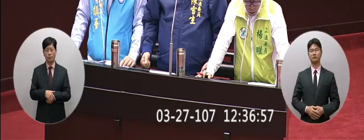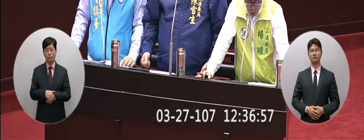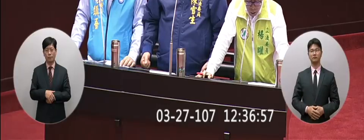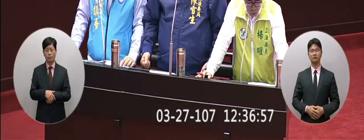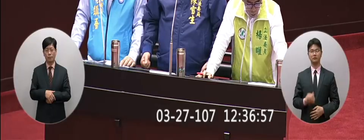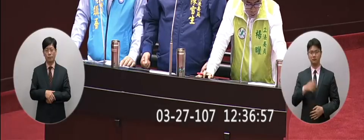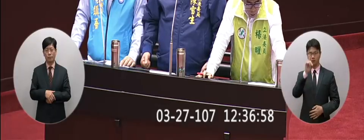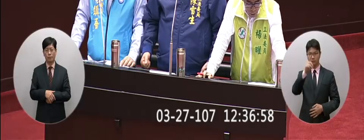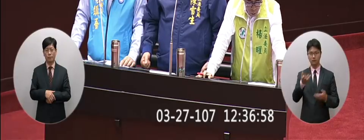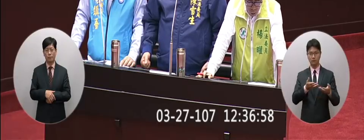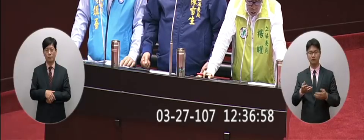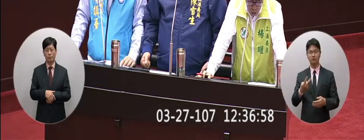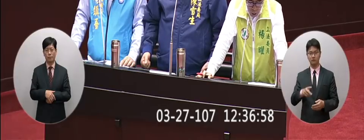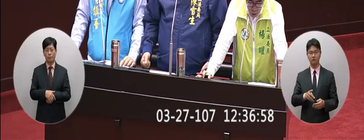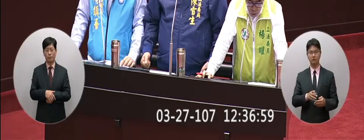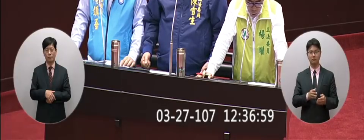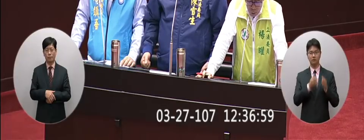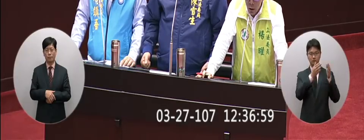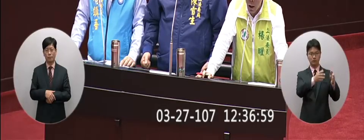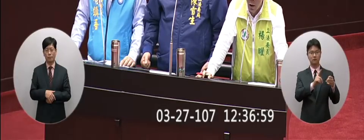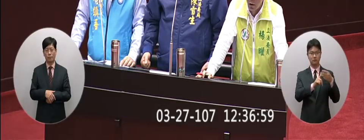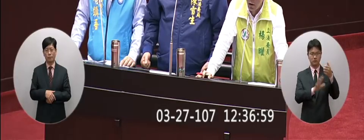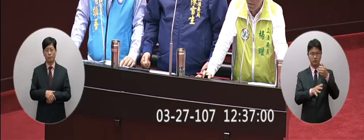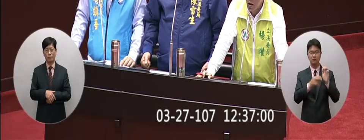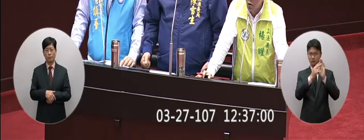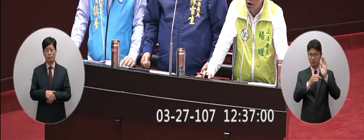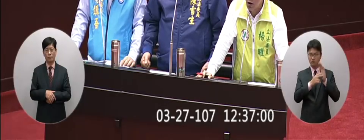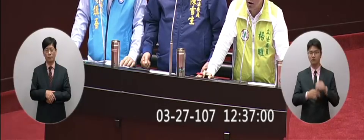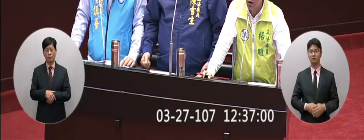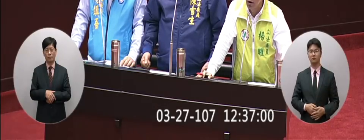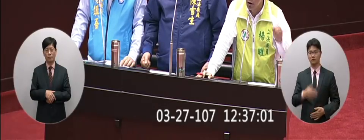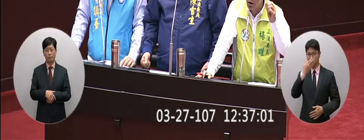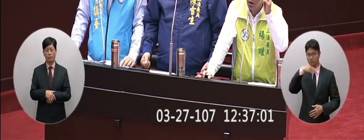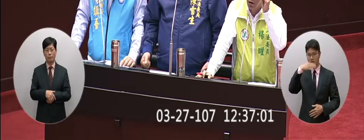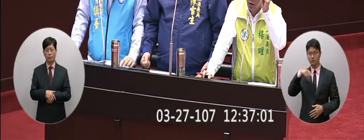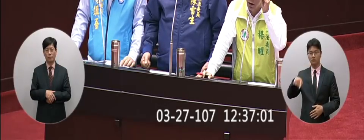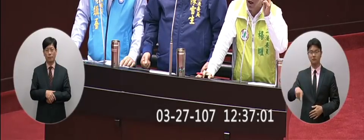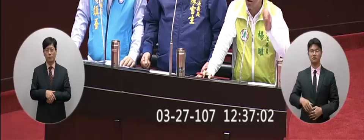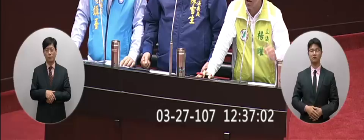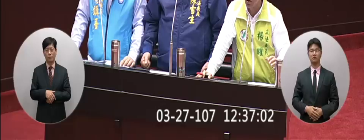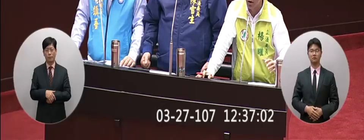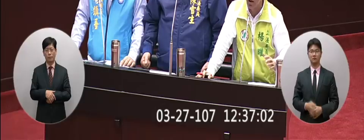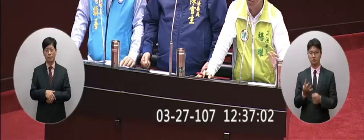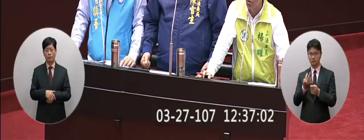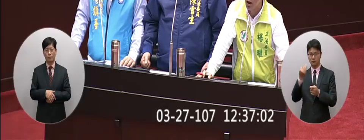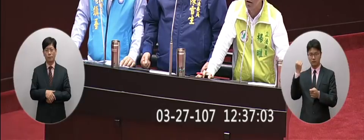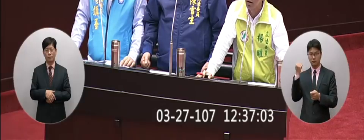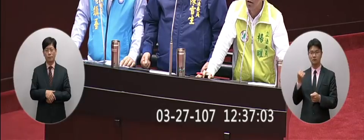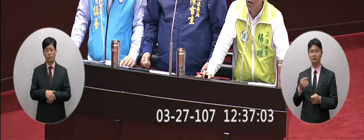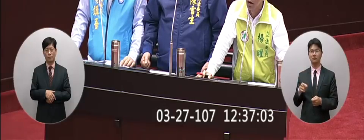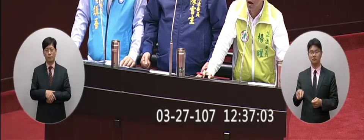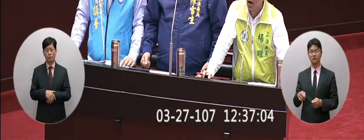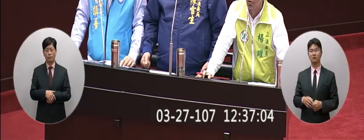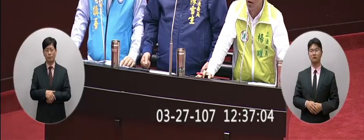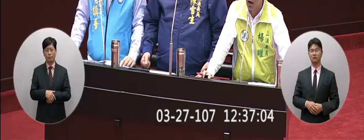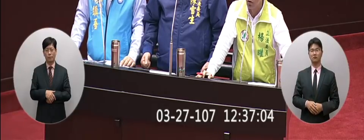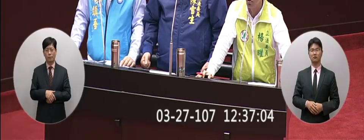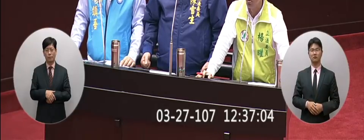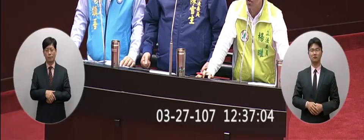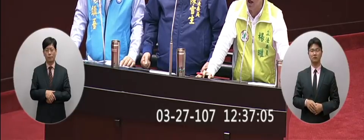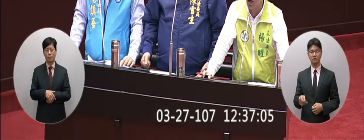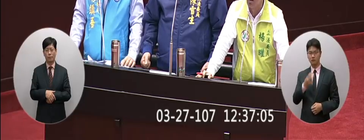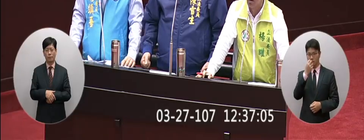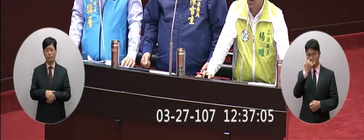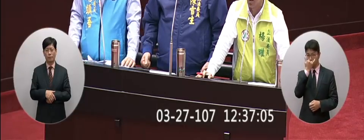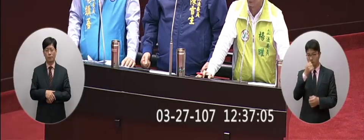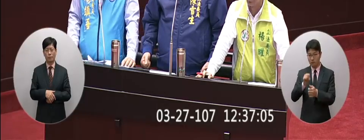我一件事情跟主委说明一下哈。澎湖其实几年前就已经离牧了，好，所以养